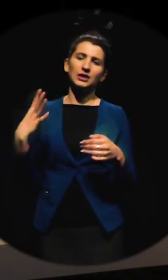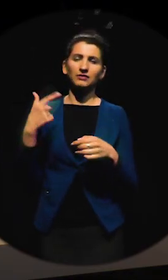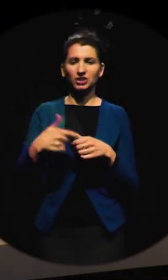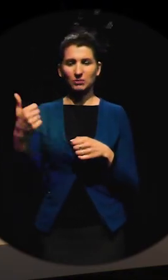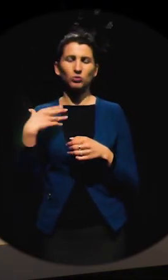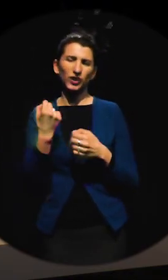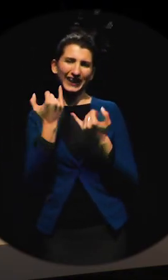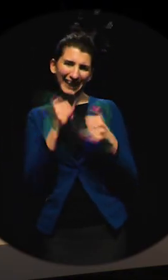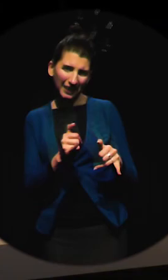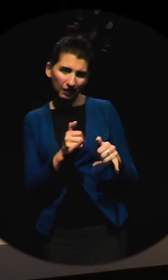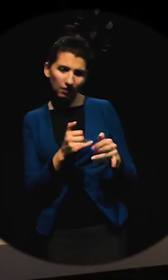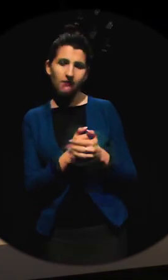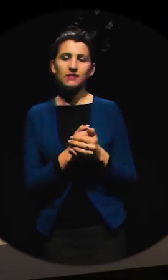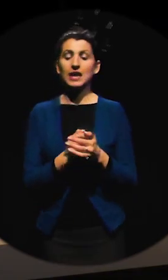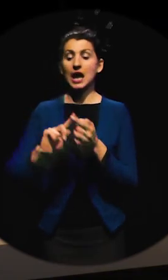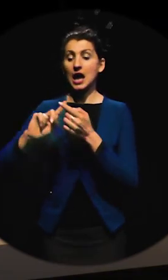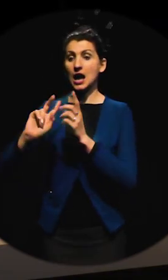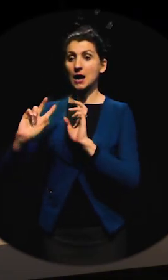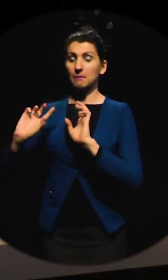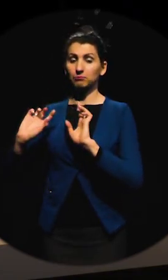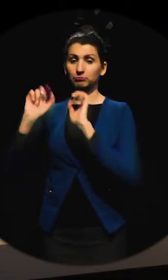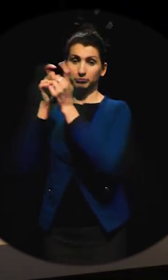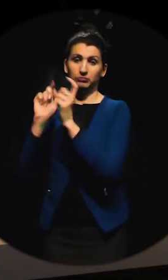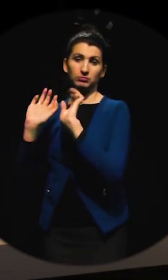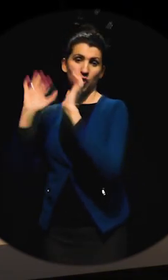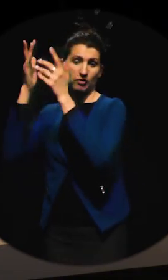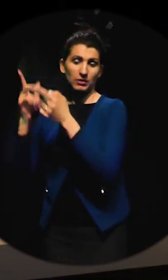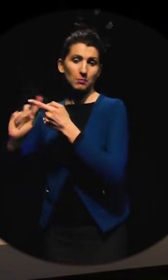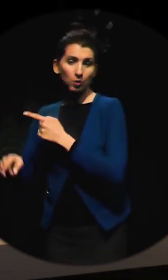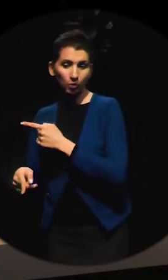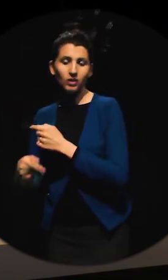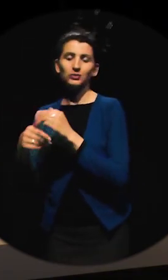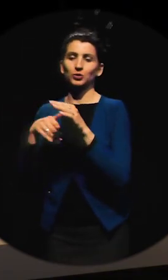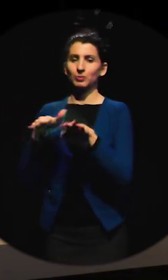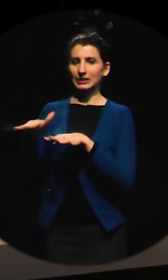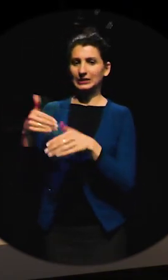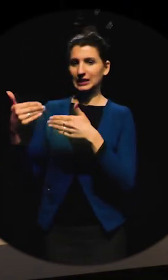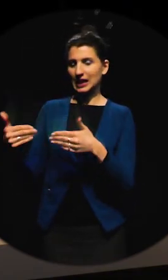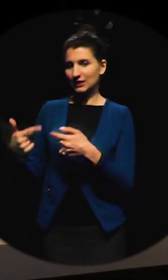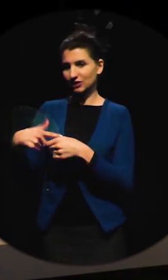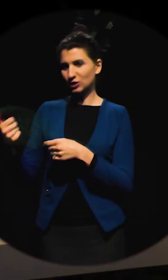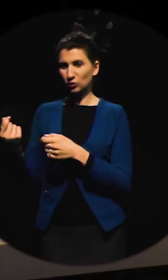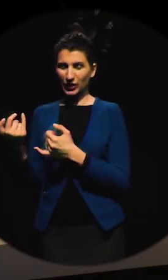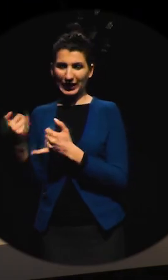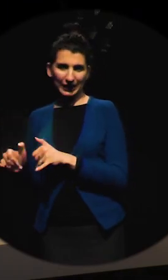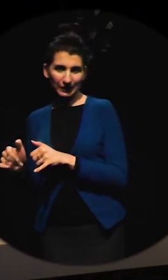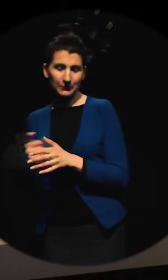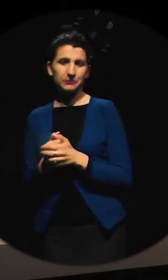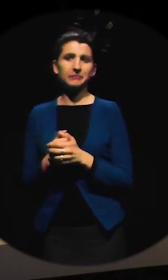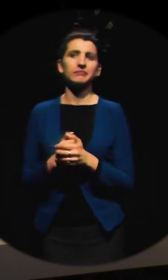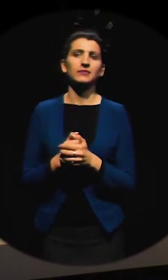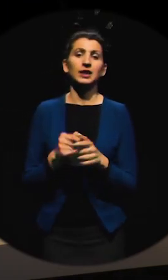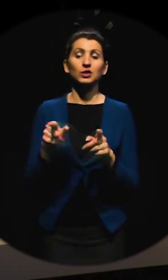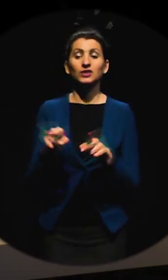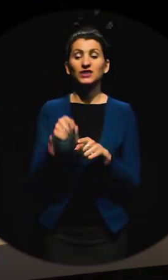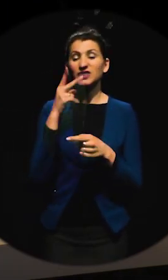teatrem i po proteście jego miejsce też już jest gdzie indziej. I myślę, że to też w tym spektaklu